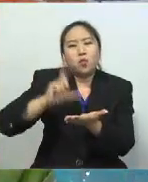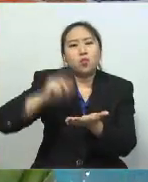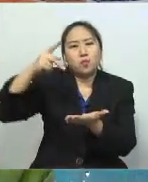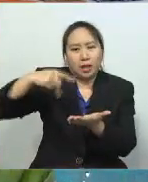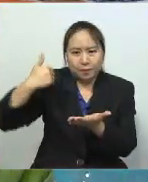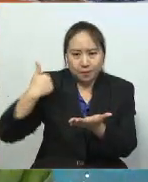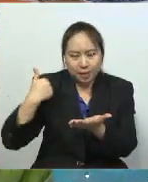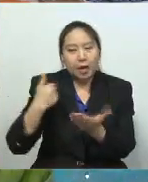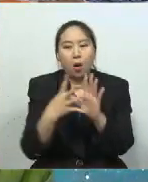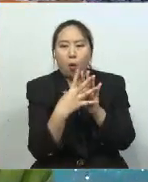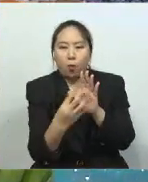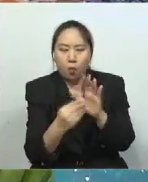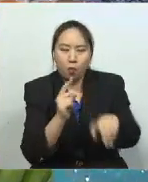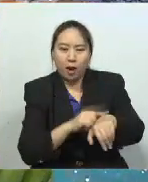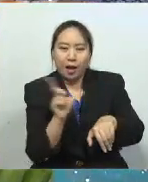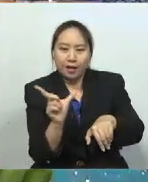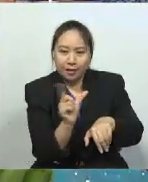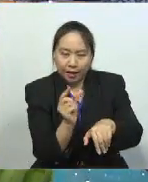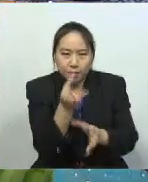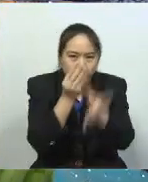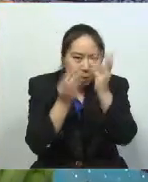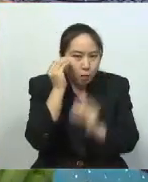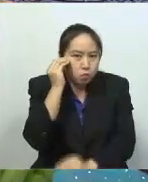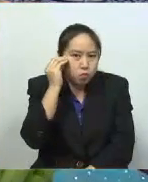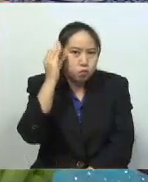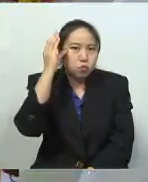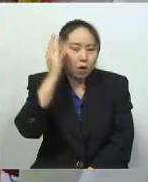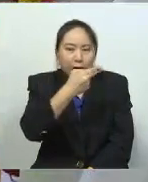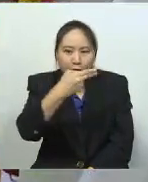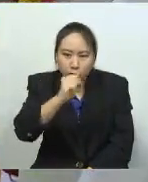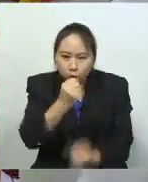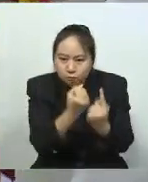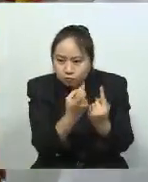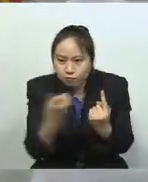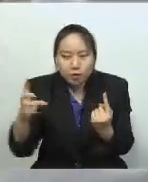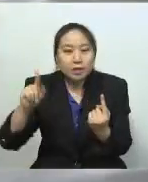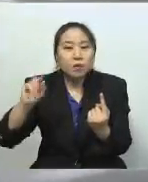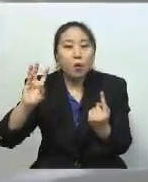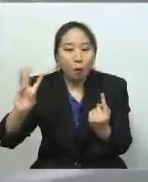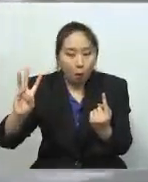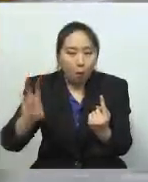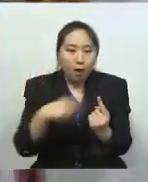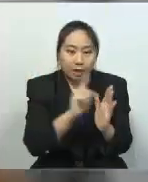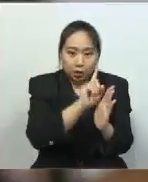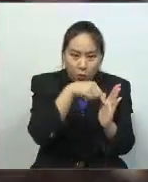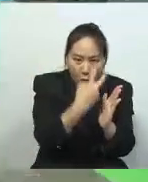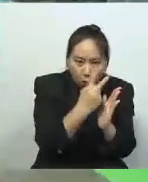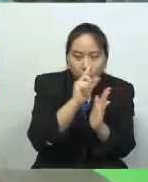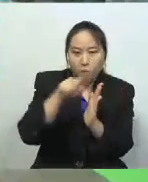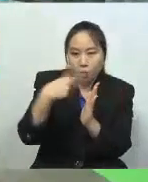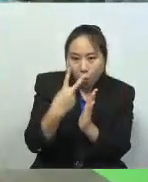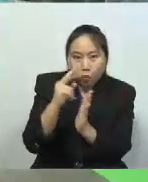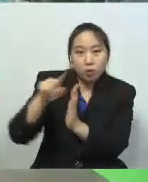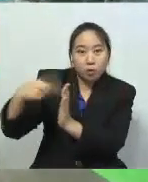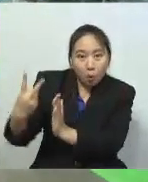เลยนะคะมีเปิดอบรมระยะสั้นตลาดความรู้26หลักสูตรด้วยกันค่ะหลักสูตรละ2ชั่วโมงแล้วฟัง